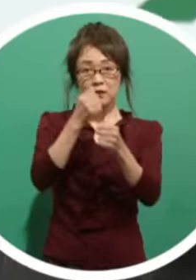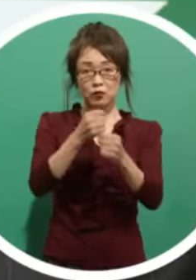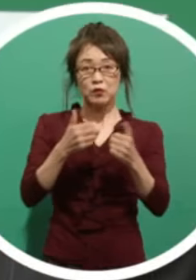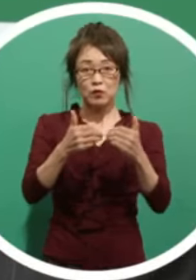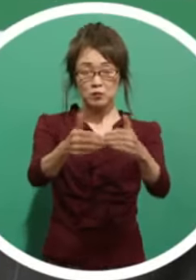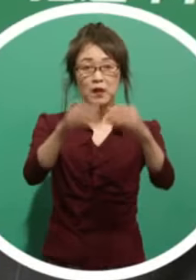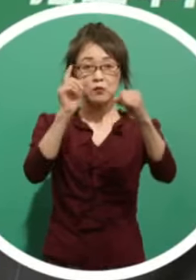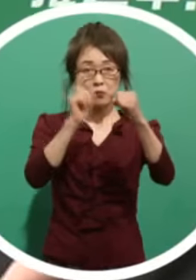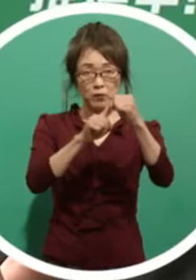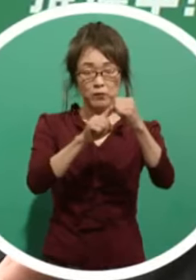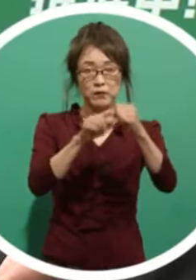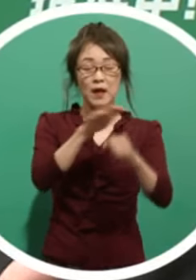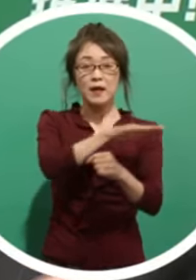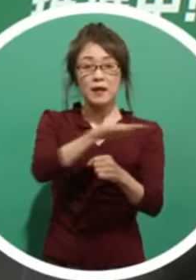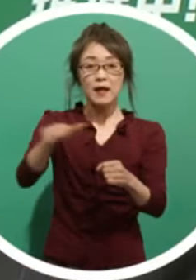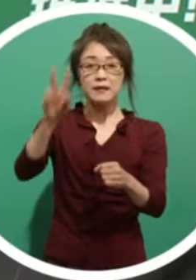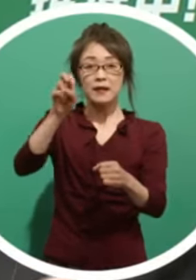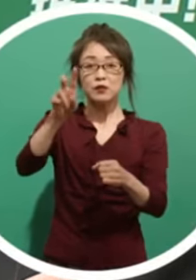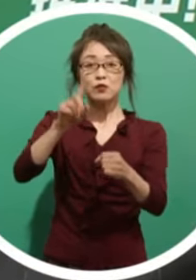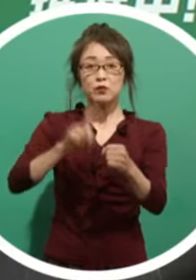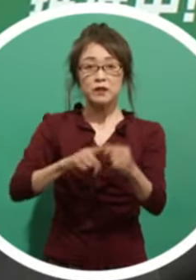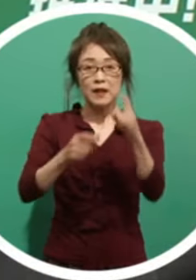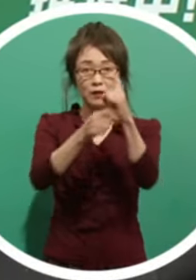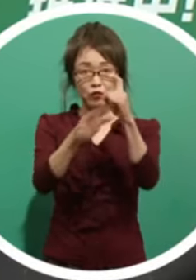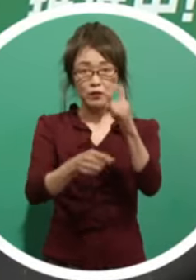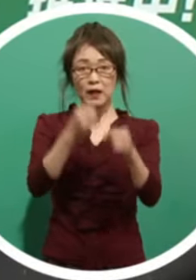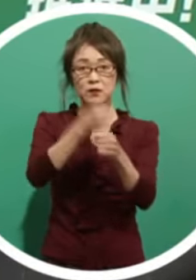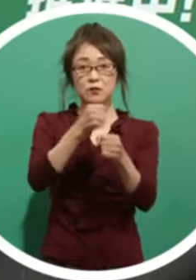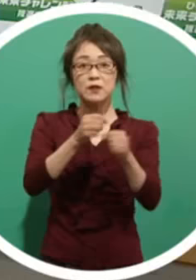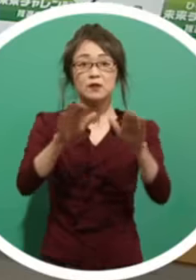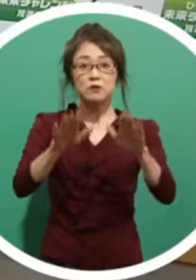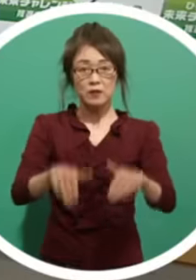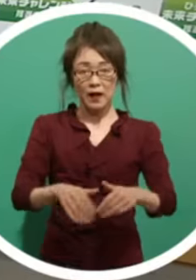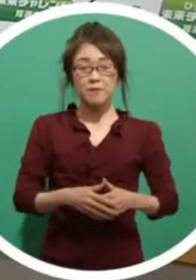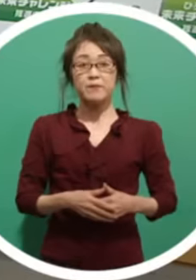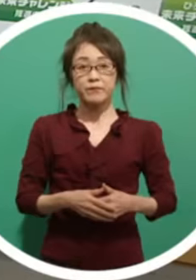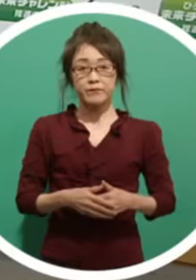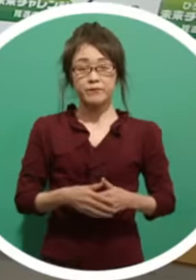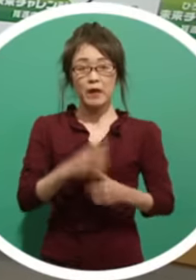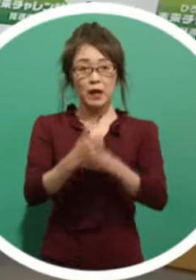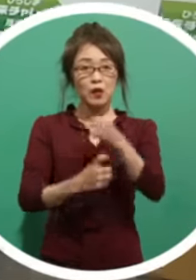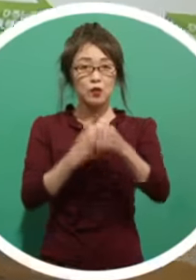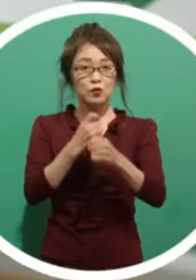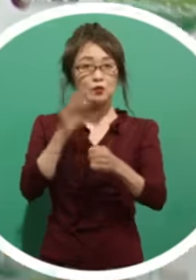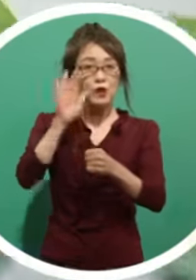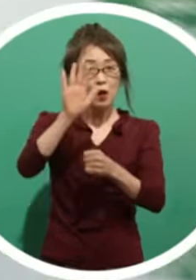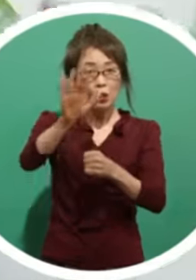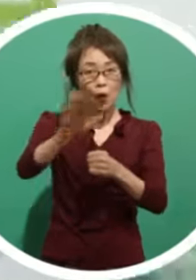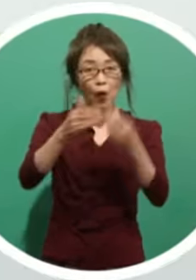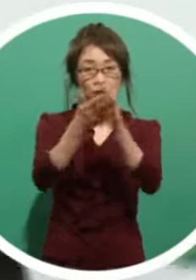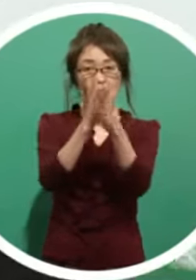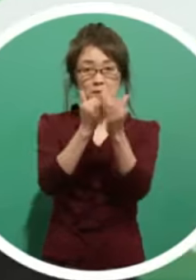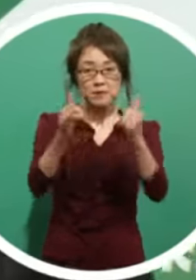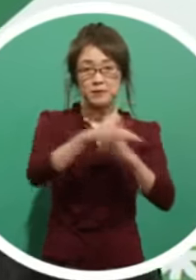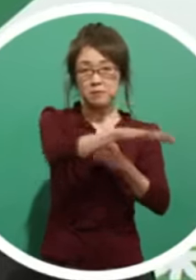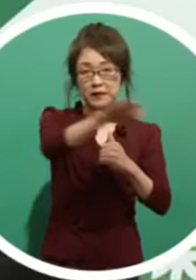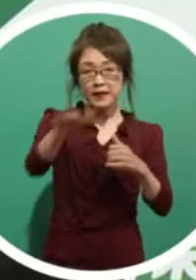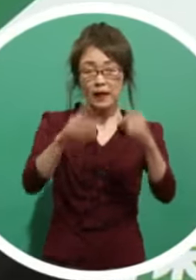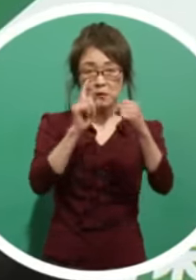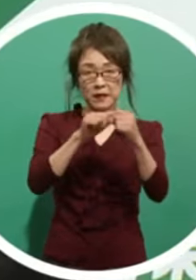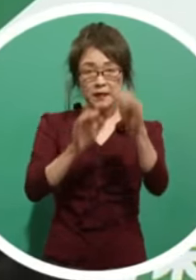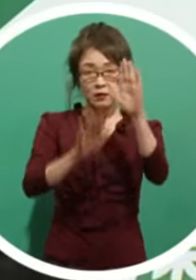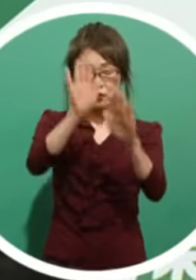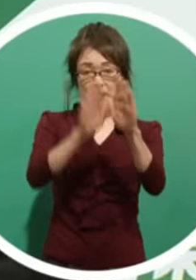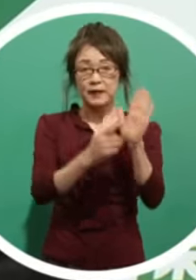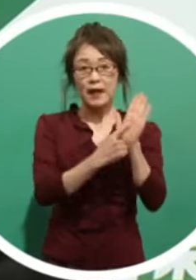ることを目的として、平成22年10月に策定、おおむね10年後の県民みんなで目指